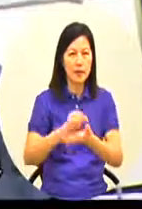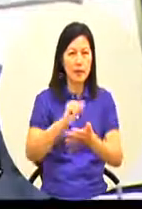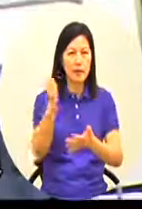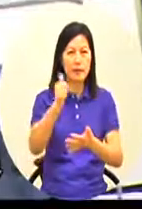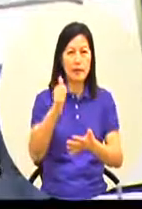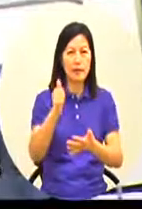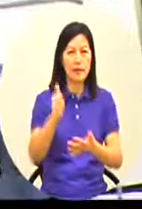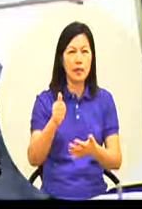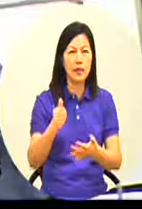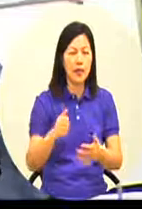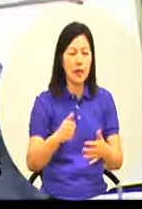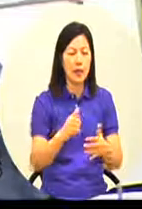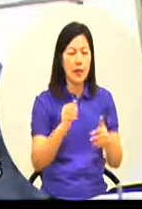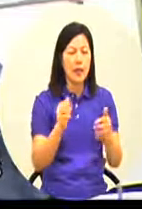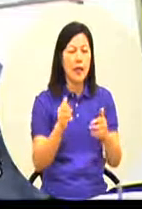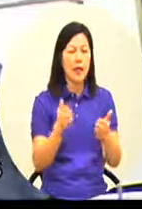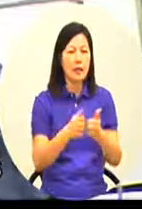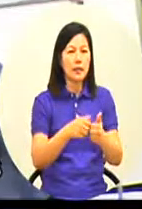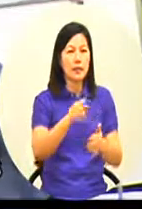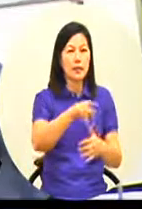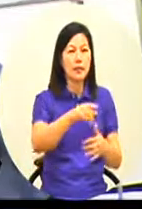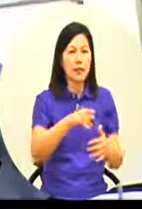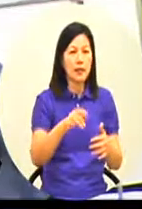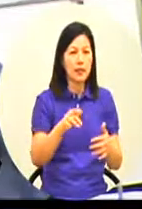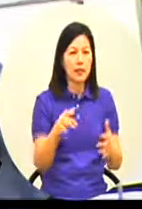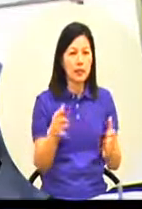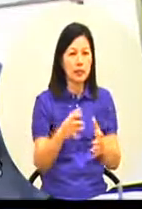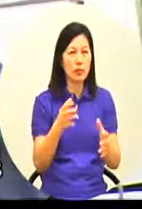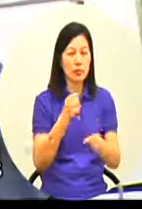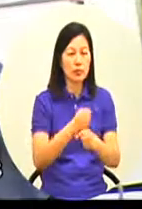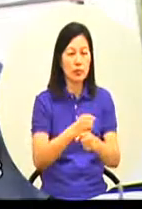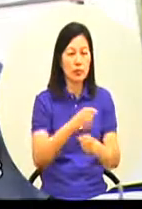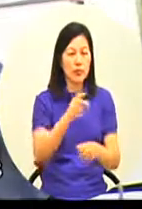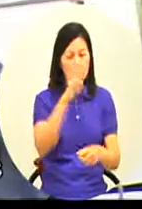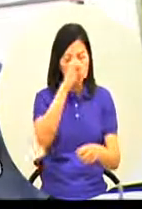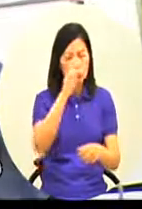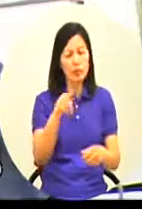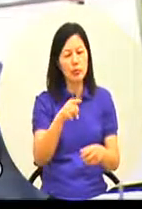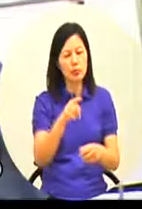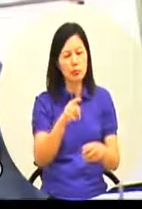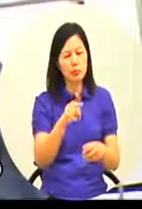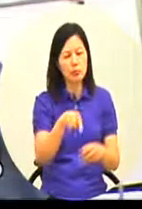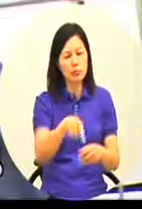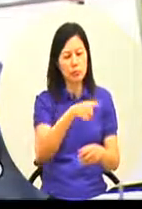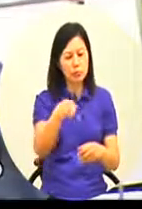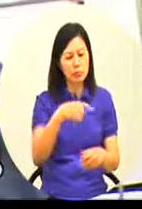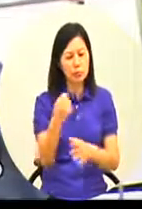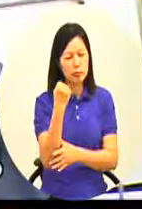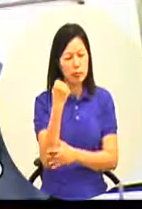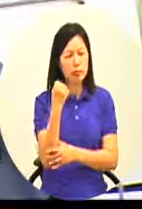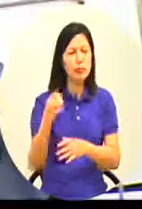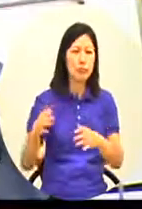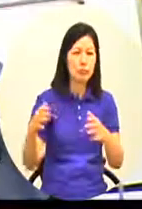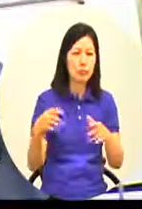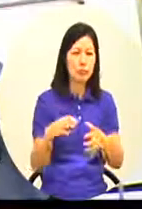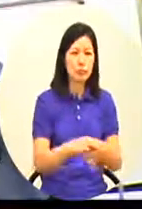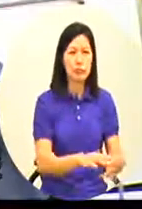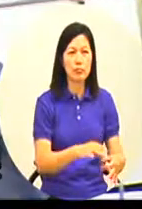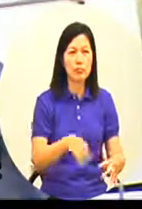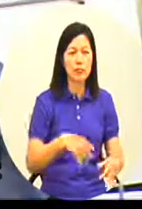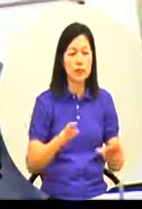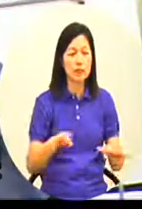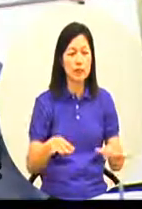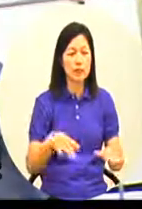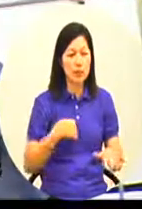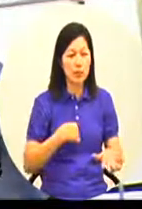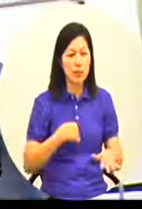啊，我们议会同仁，大家辛苦了哈。啊，今麦点告点到，大家还在努力当中哈。那首先呢，本席呢进行我